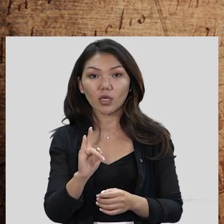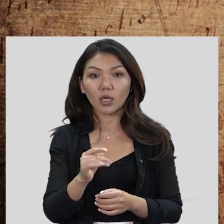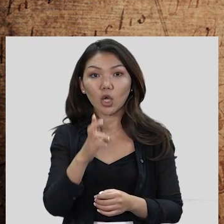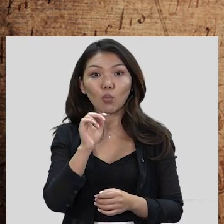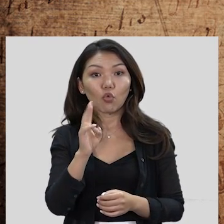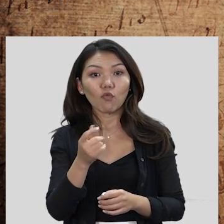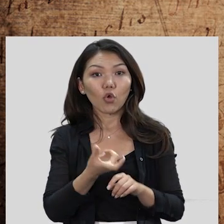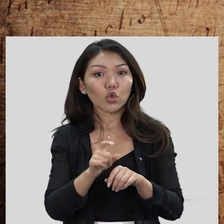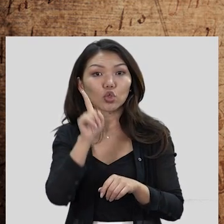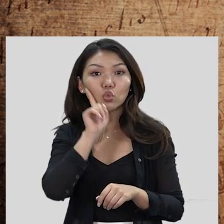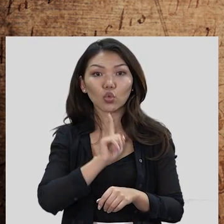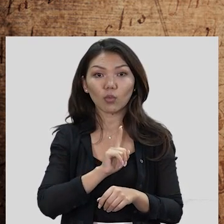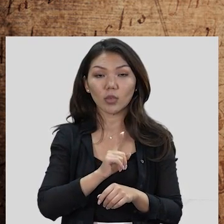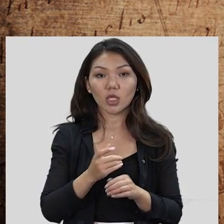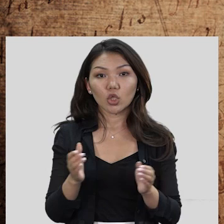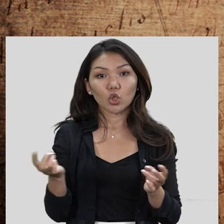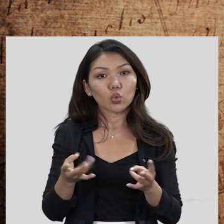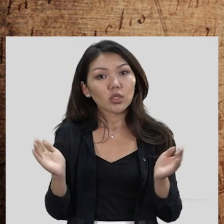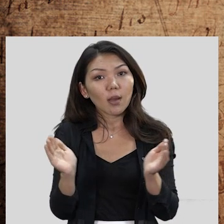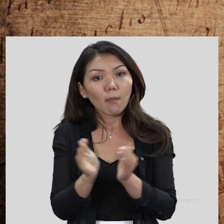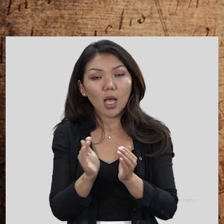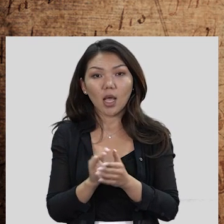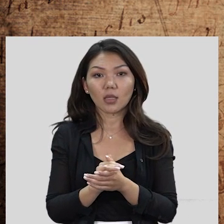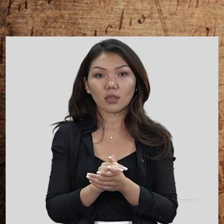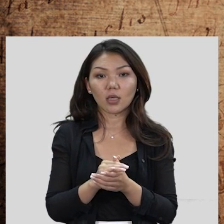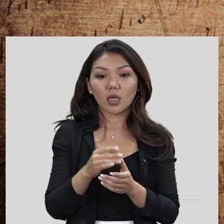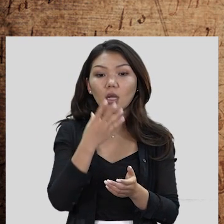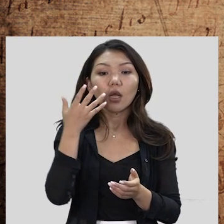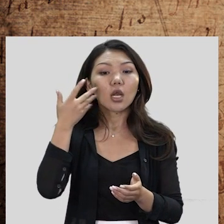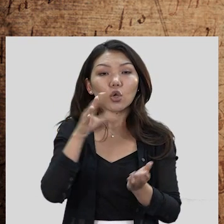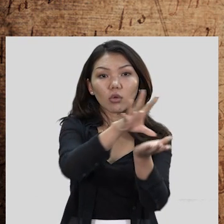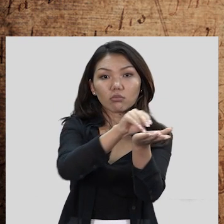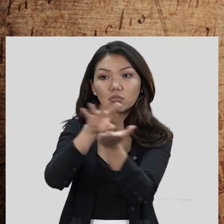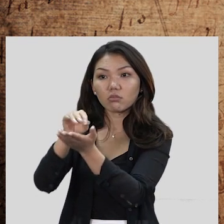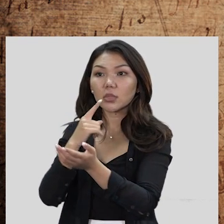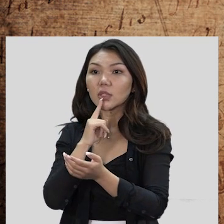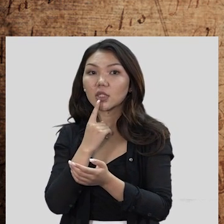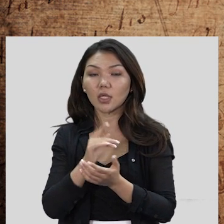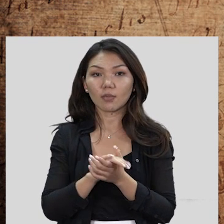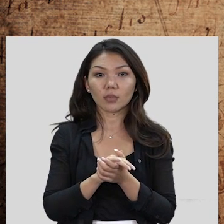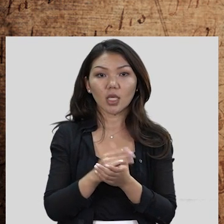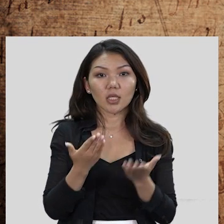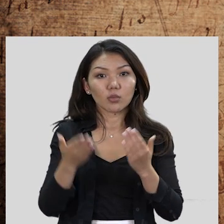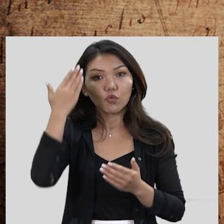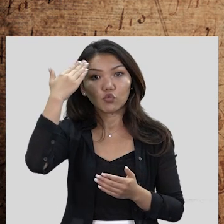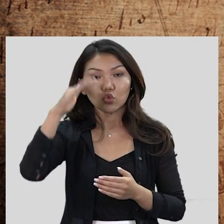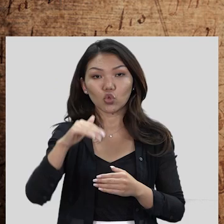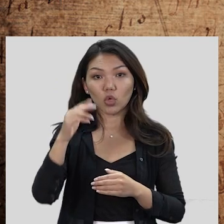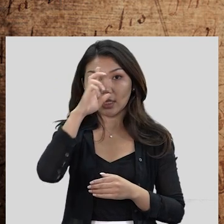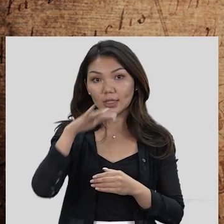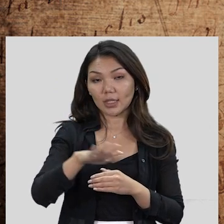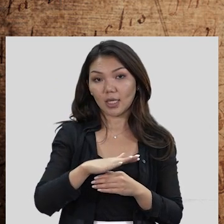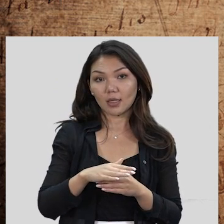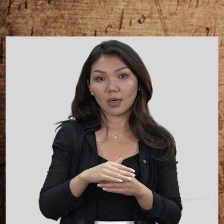очень удобны их нужно малом их легко заимствовать из языка в язык если мы в чужой стране и не знаем языка то знакомые буквы